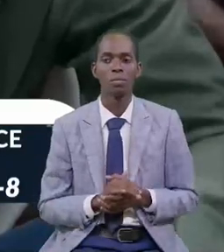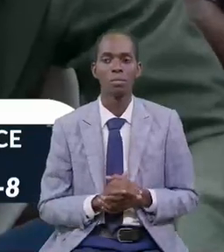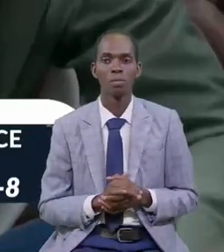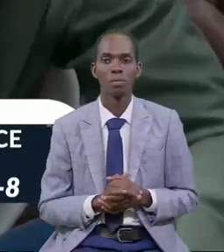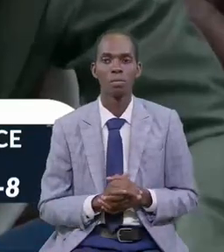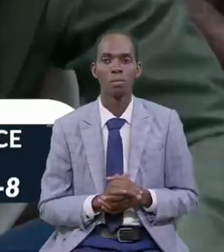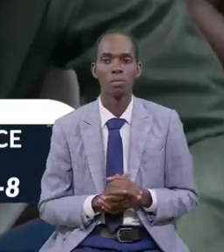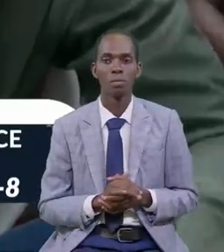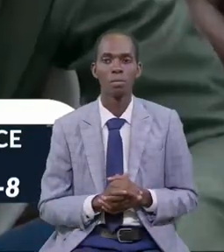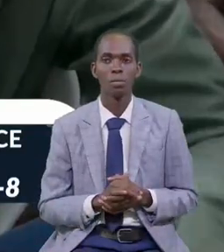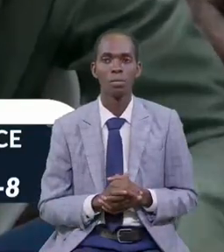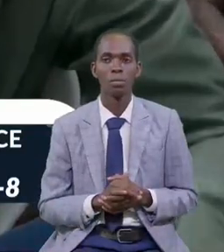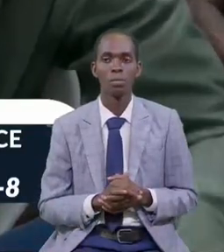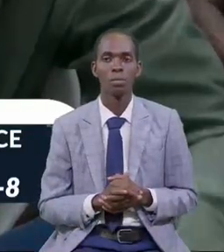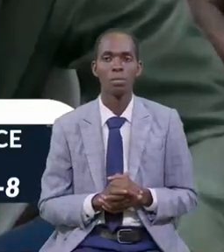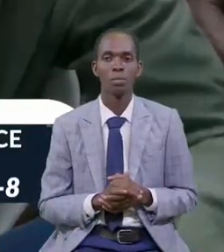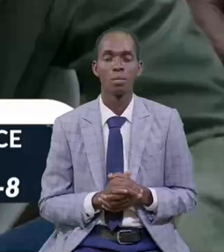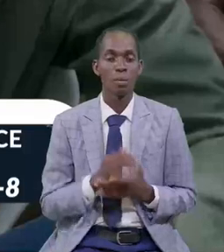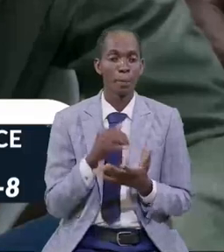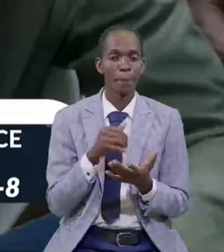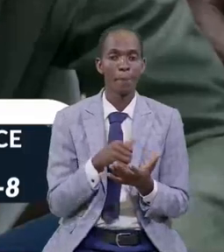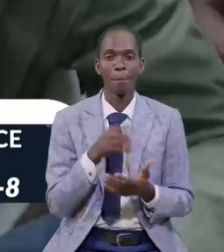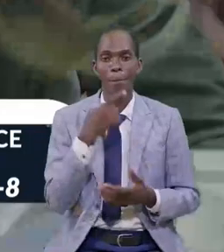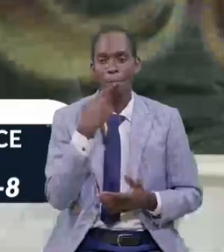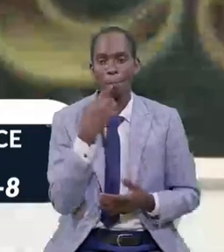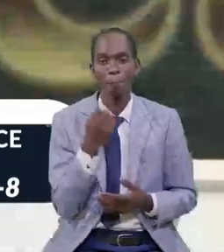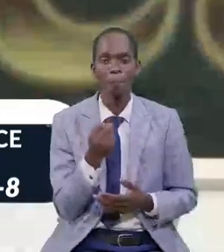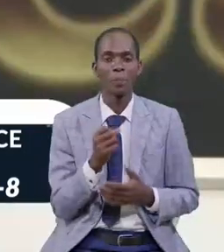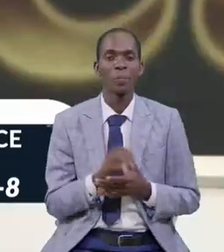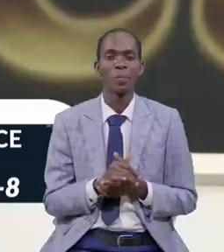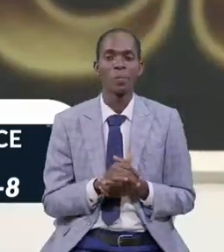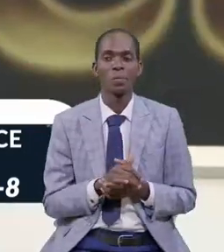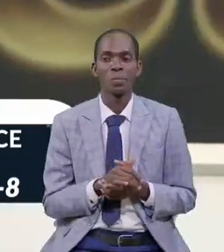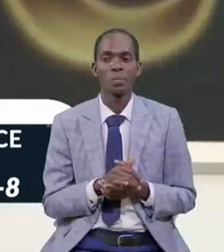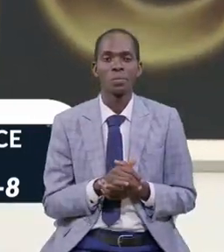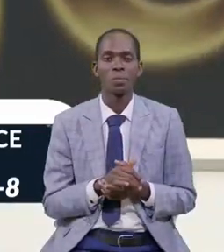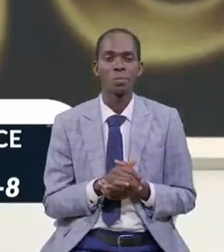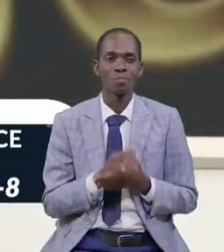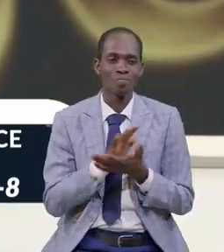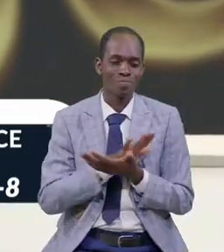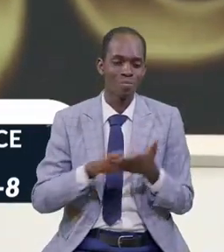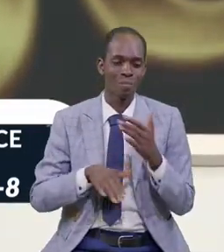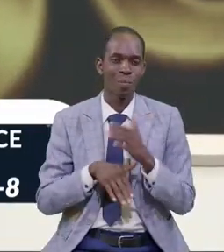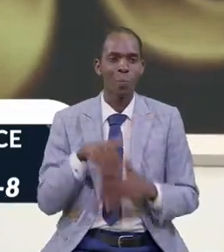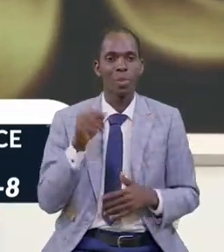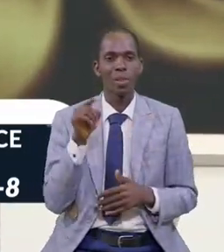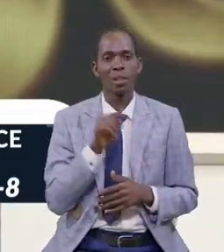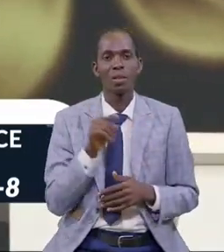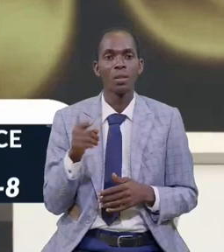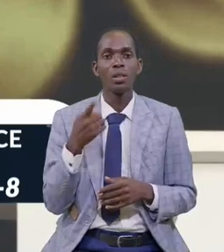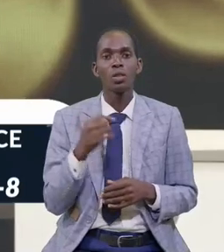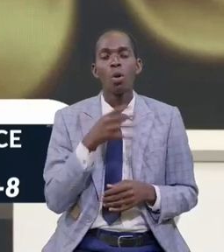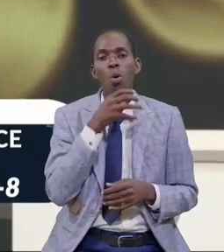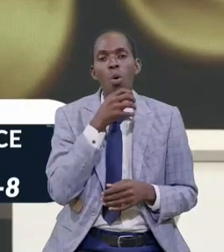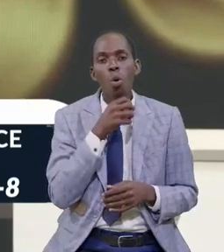5 verset 7 1er Corinthiens 57 faites disparaître